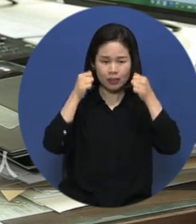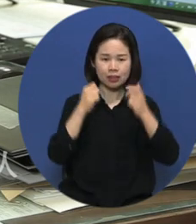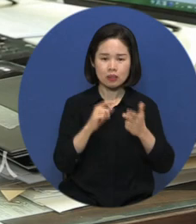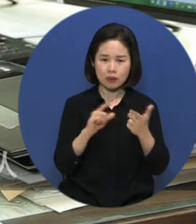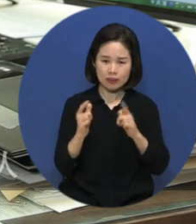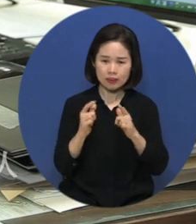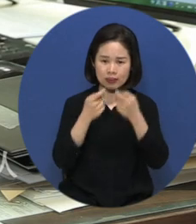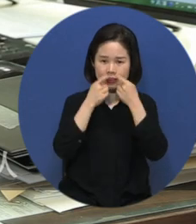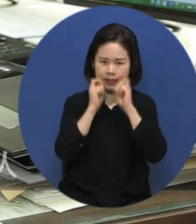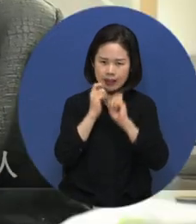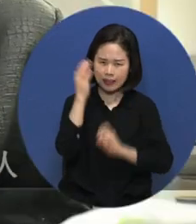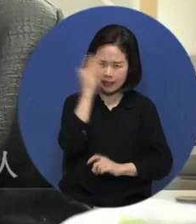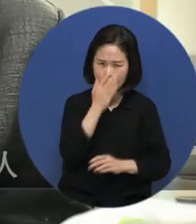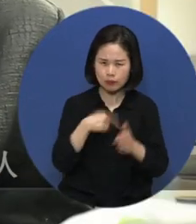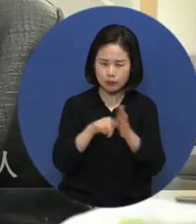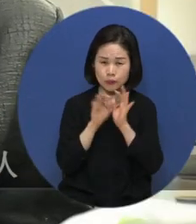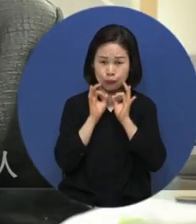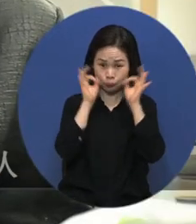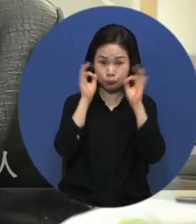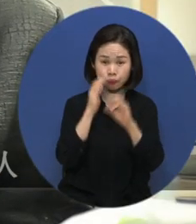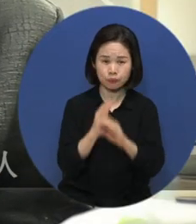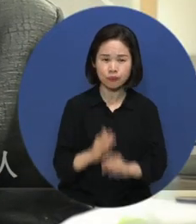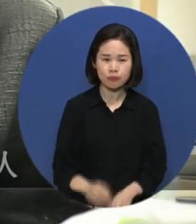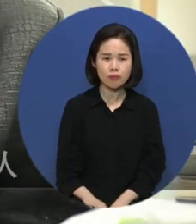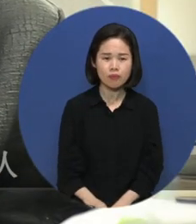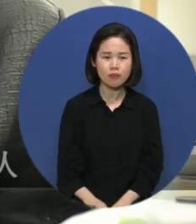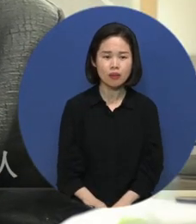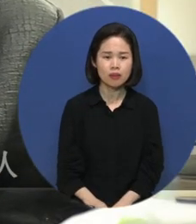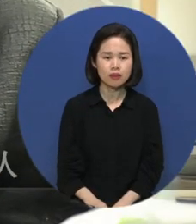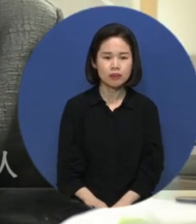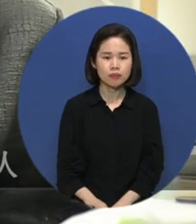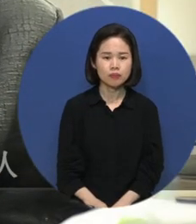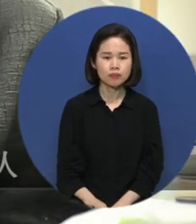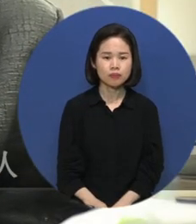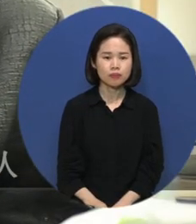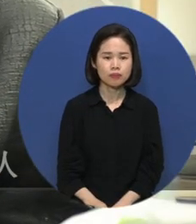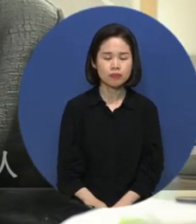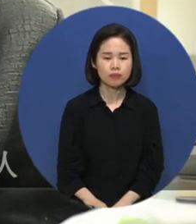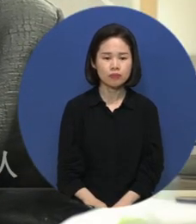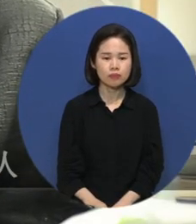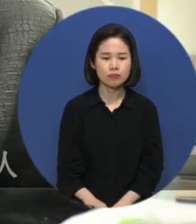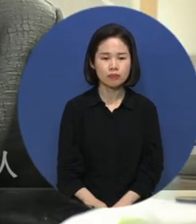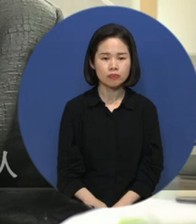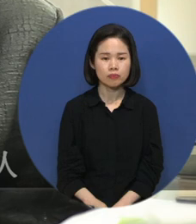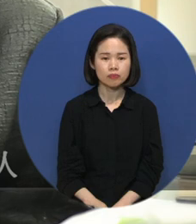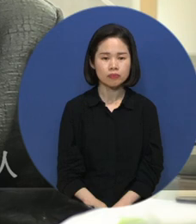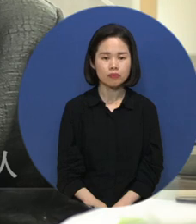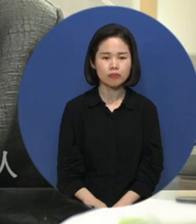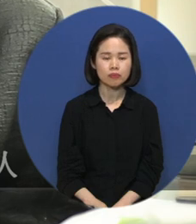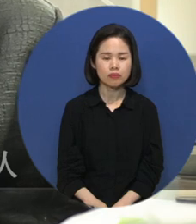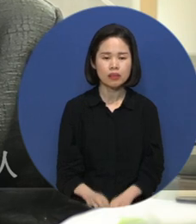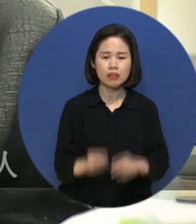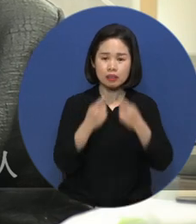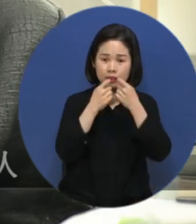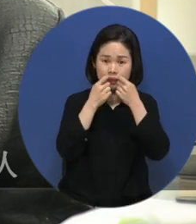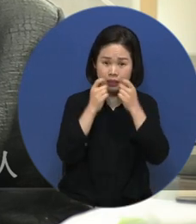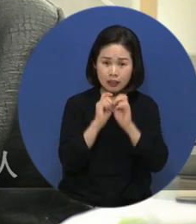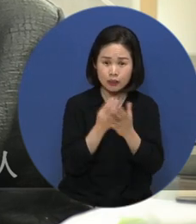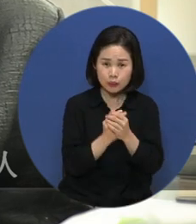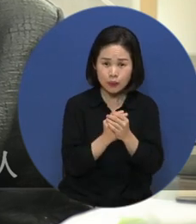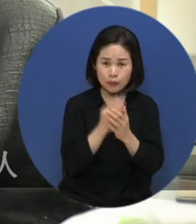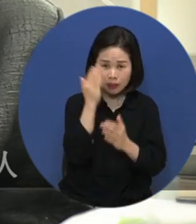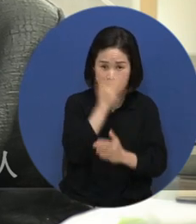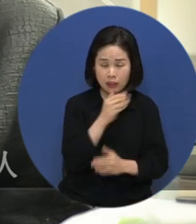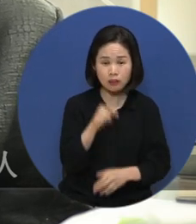관리를 더 철저히 하고 있습니다. 그래서 우리도 사실은 이게 뭐 개인 위생이라는 것이 꼭